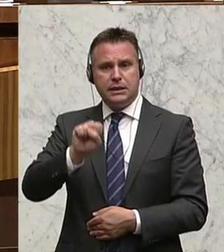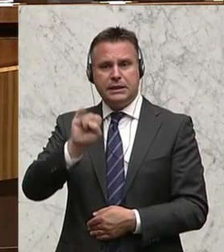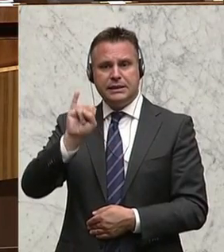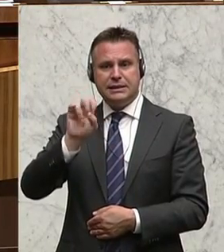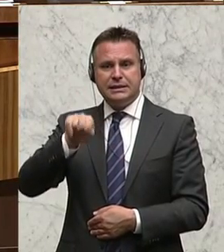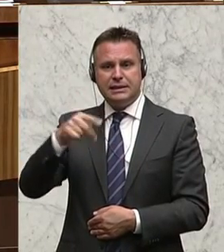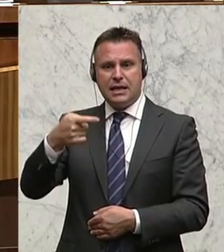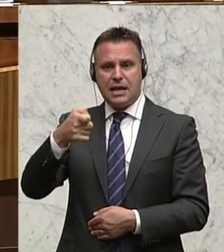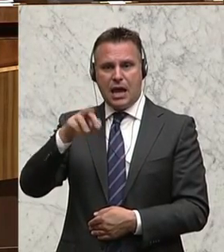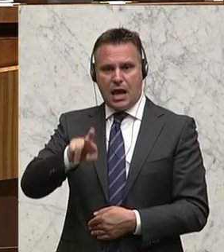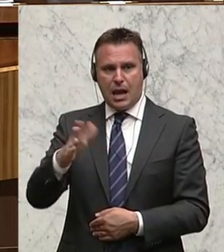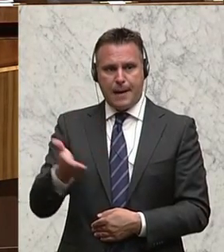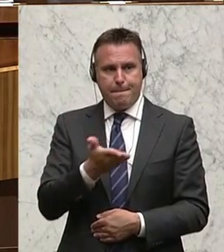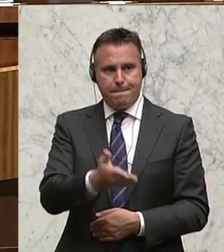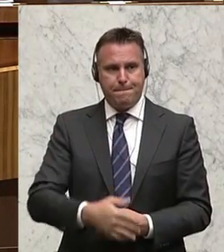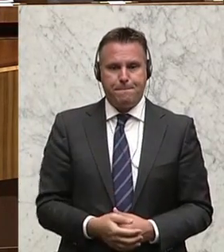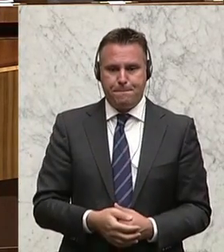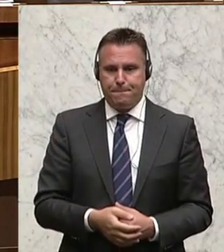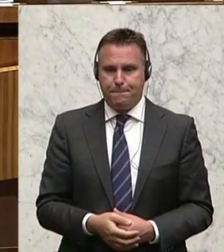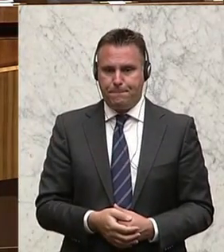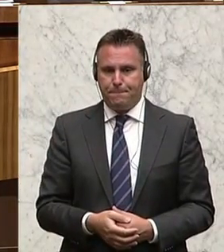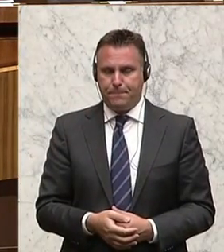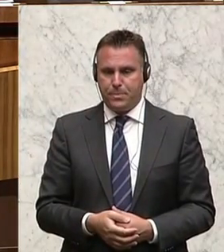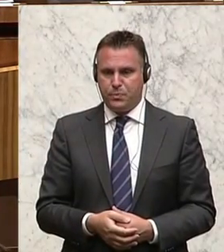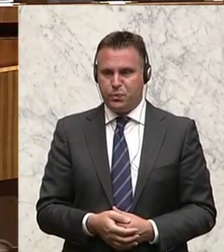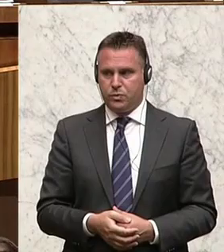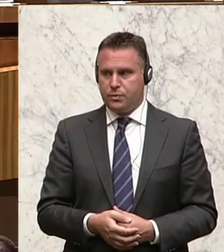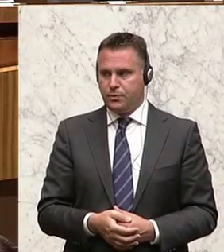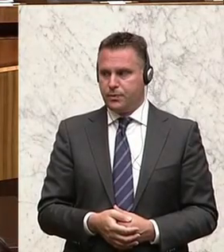Als nächster Redner zu Wort gemeldet Johann Singer von der ÖVP.